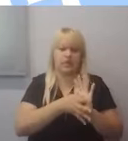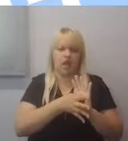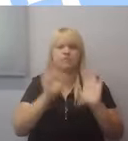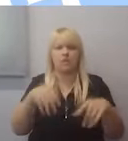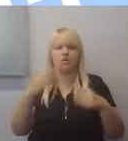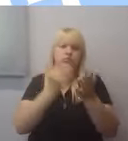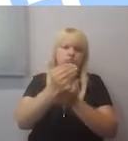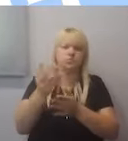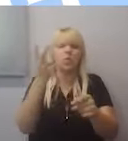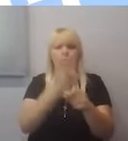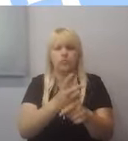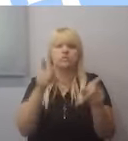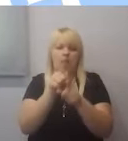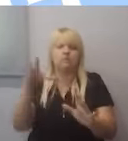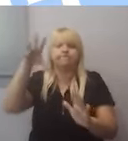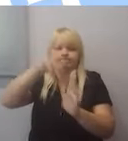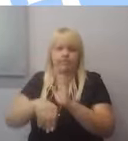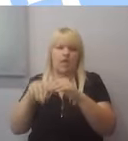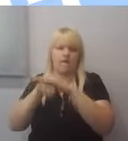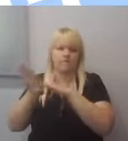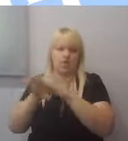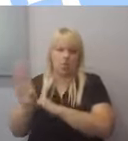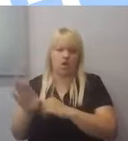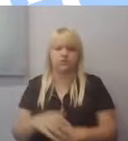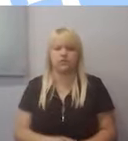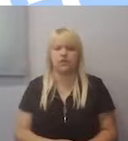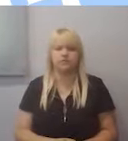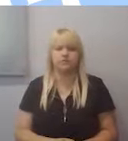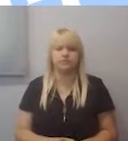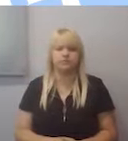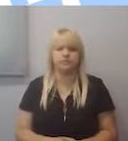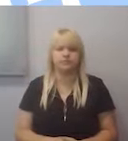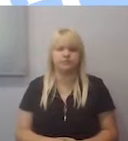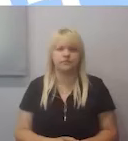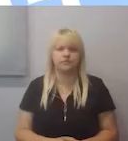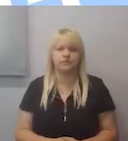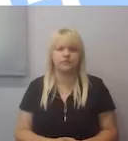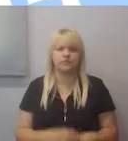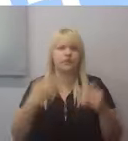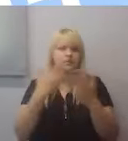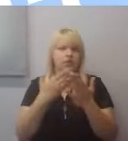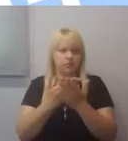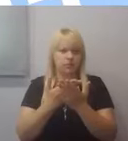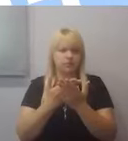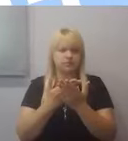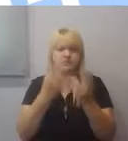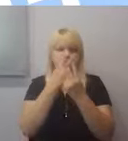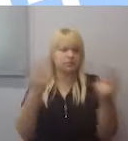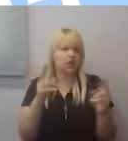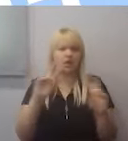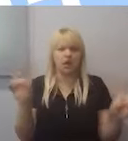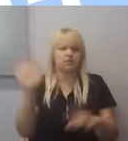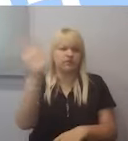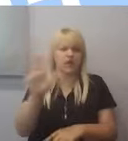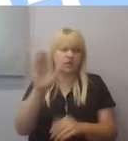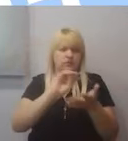skaitā evakuācijai ja mēs skatāmies u atvainojos ja mēs skatāmies mūsu nacionālo sistēmu ja tad attiecīgi